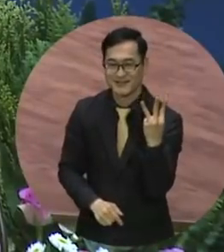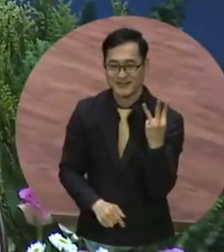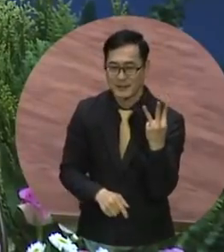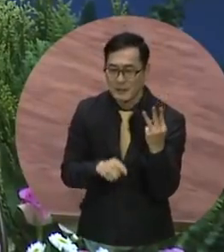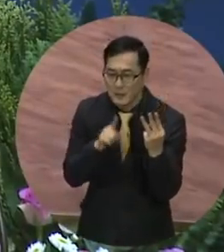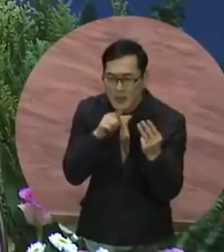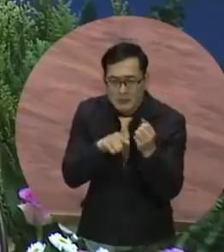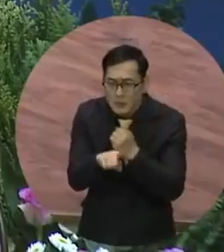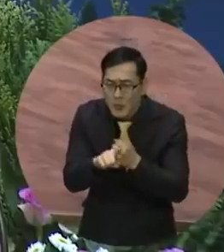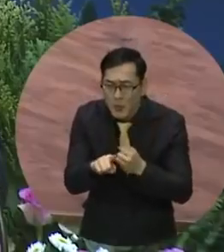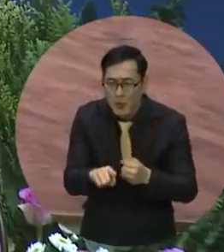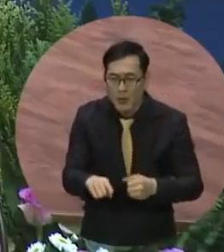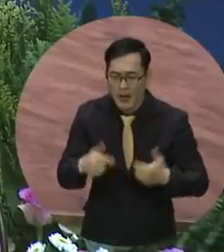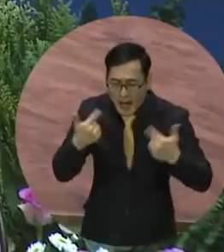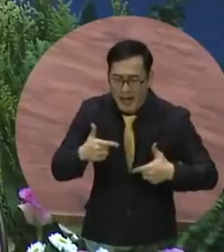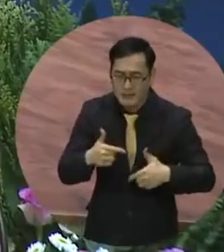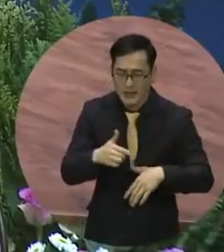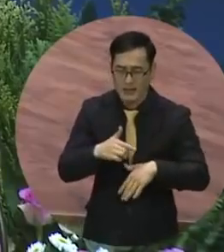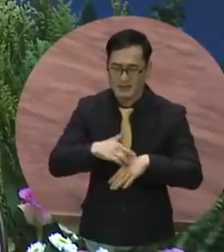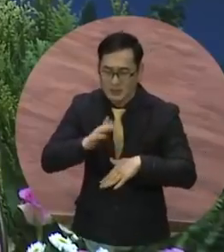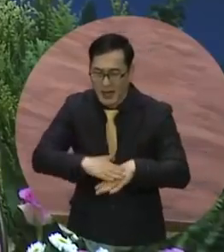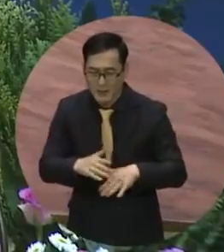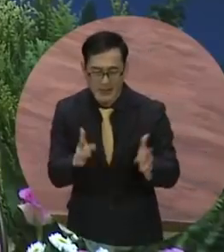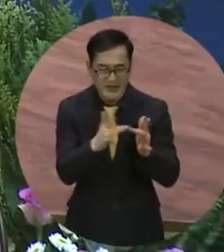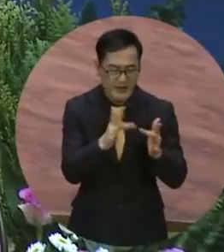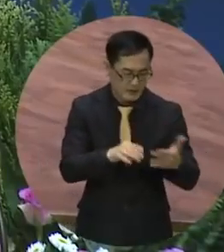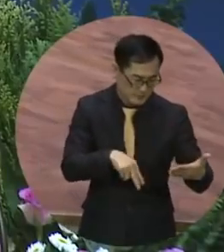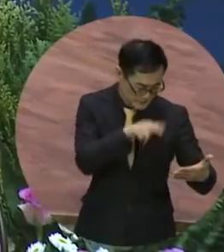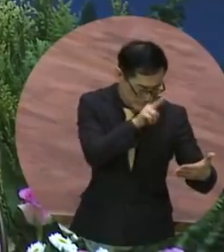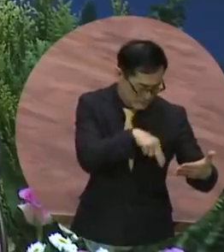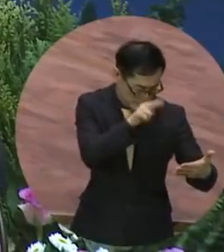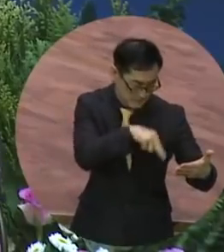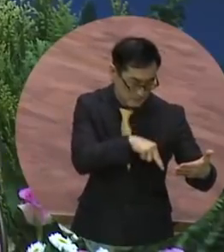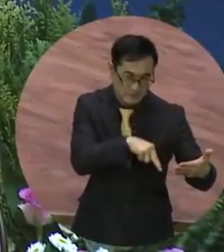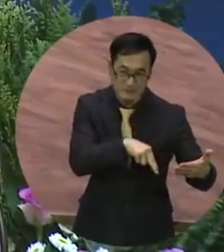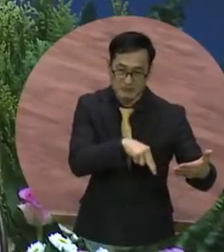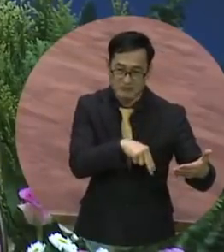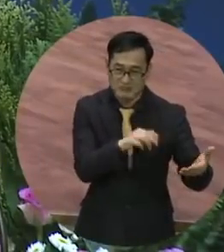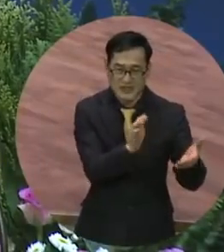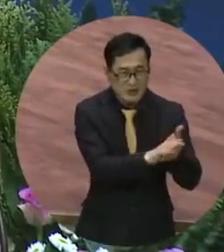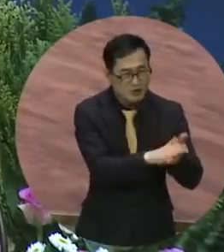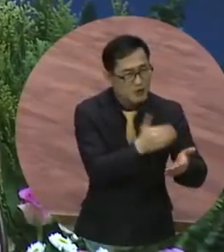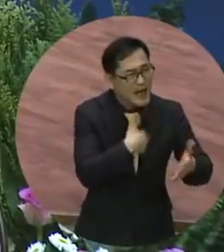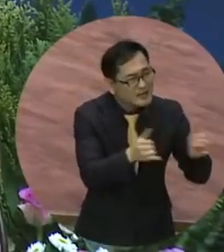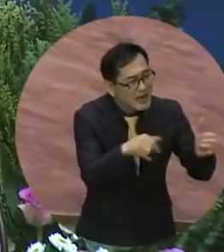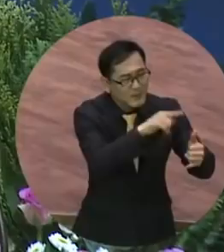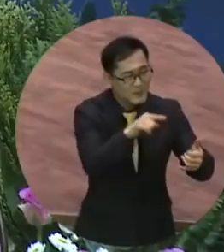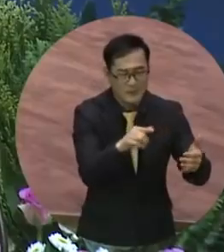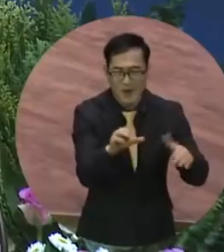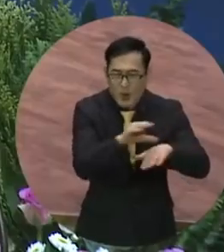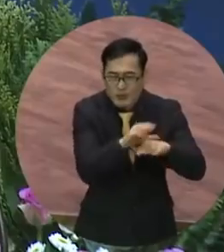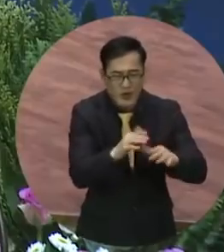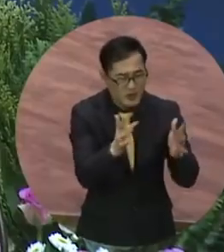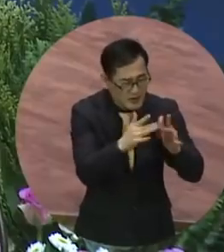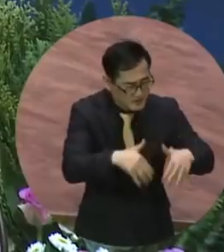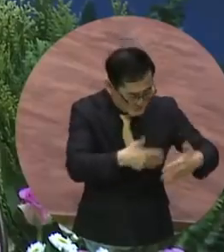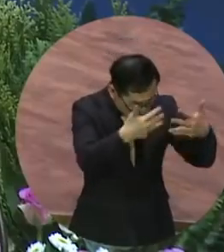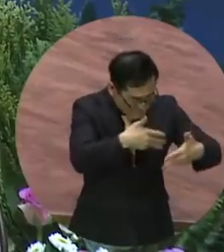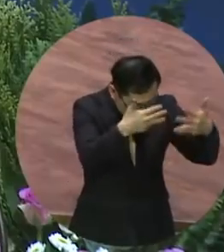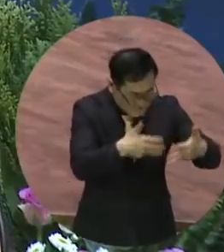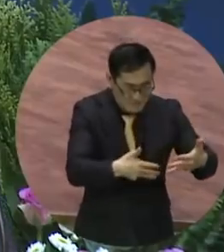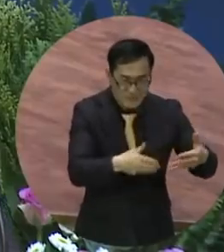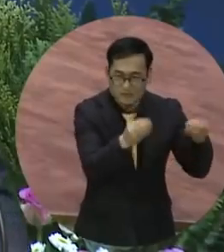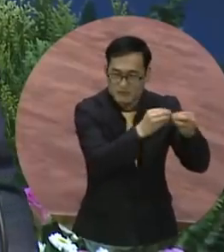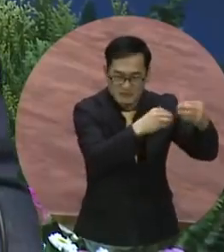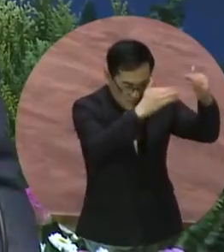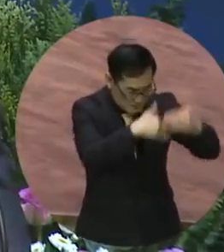말이냐? 습관처럼 SNS를 봅니다. 그냥 뭐 볼 게 딴 것이 뭐 핸드폰 안 보면 컴퓨터 보고 SNS를 이렇게